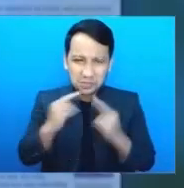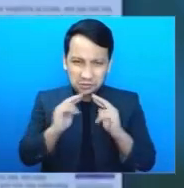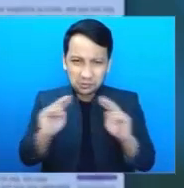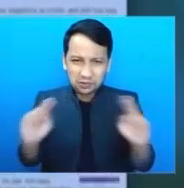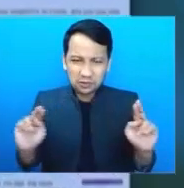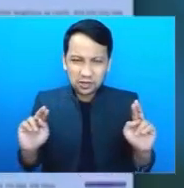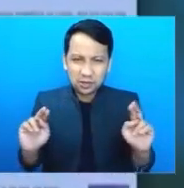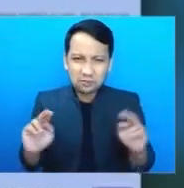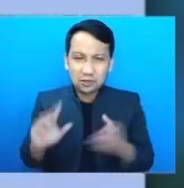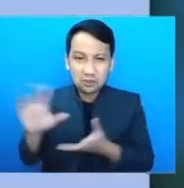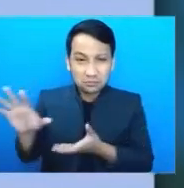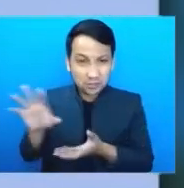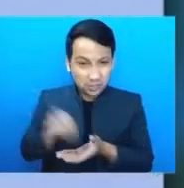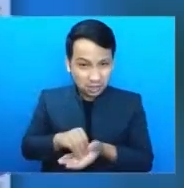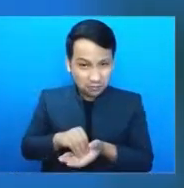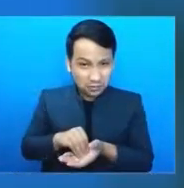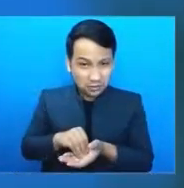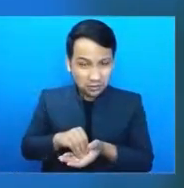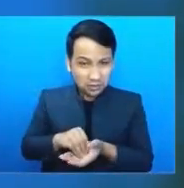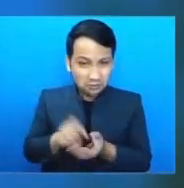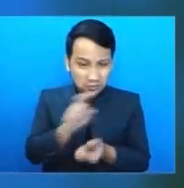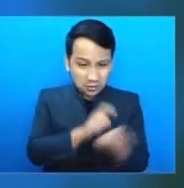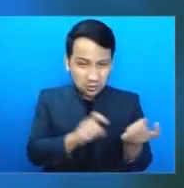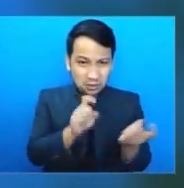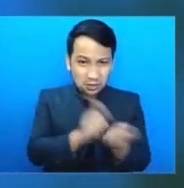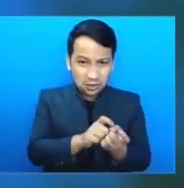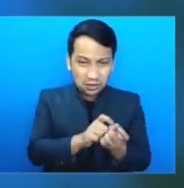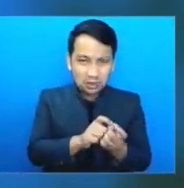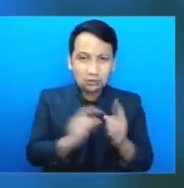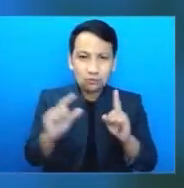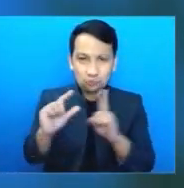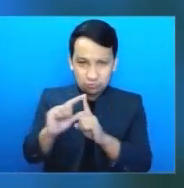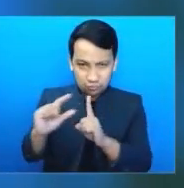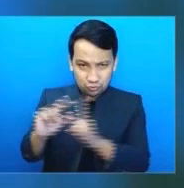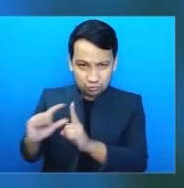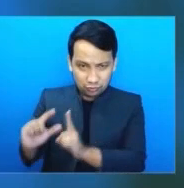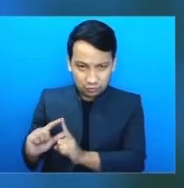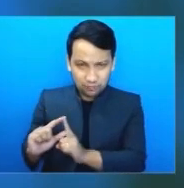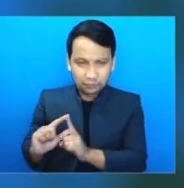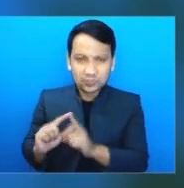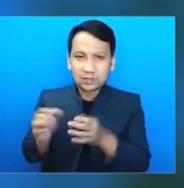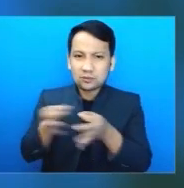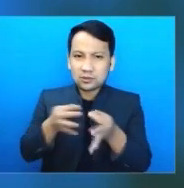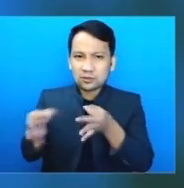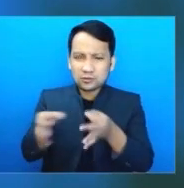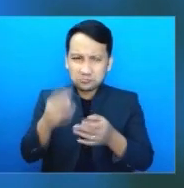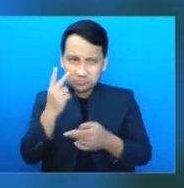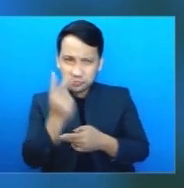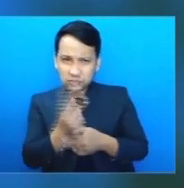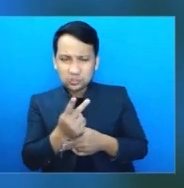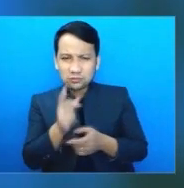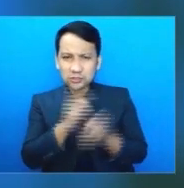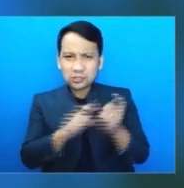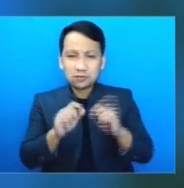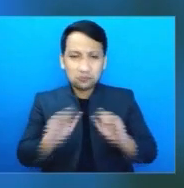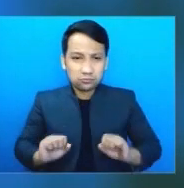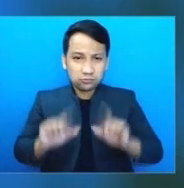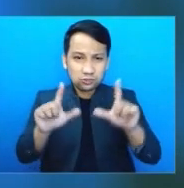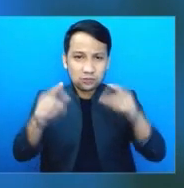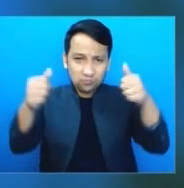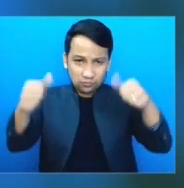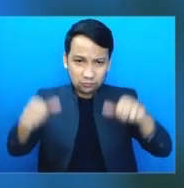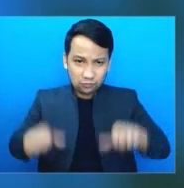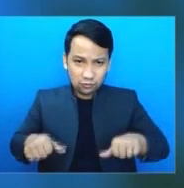Copy-paste. Eksakto. Word for word. Ito ang mapapansin sa mga naglipa ng post sa social